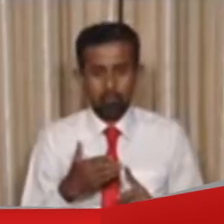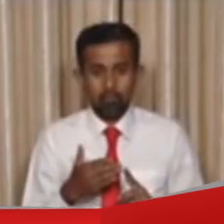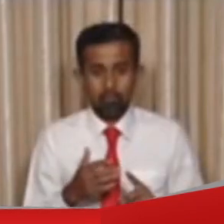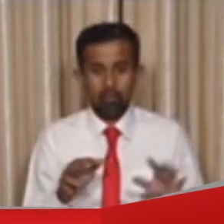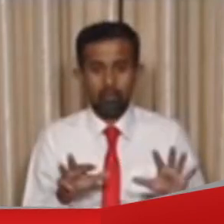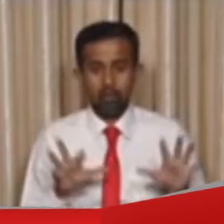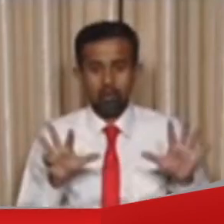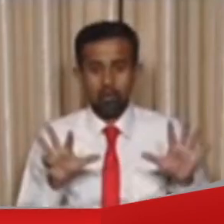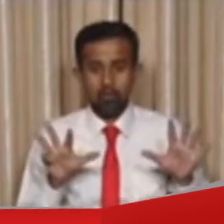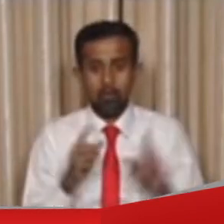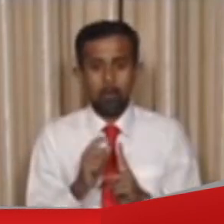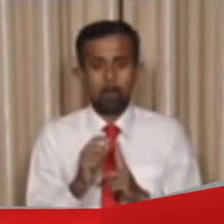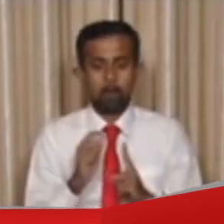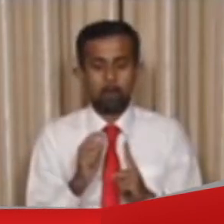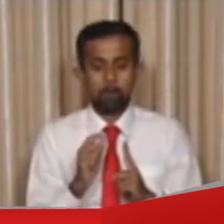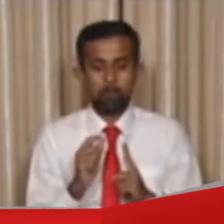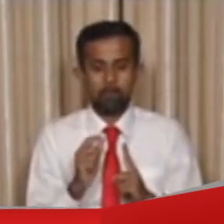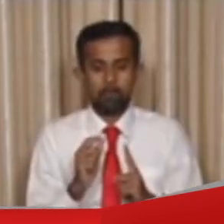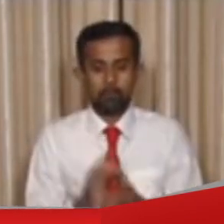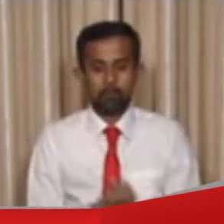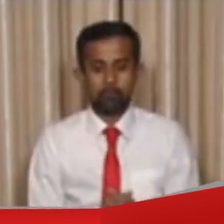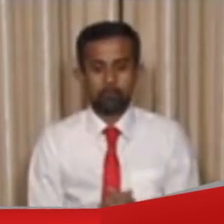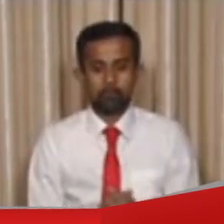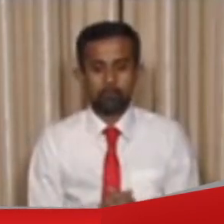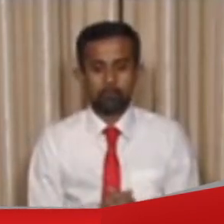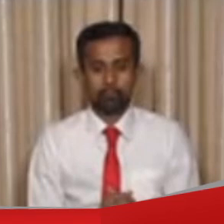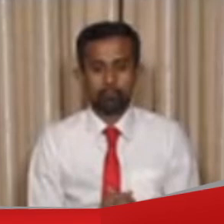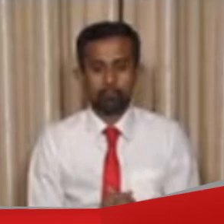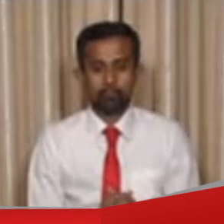නවවැනි පාර්ලිමේන්තුවේ